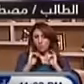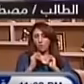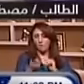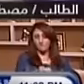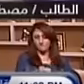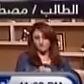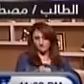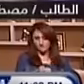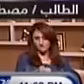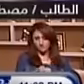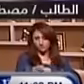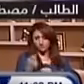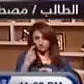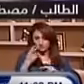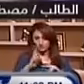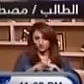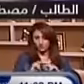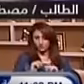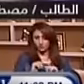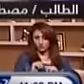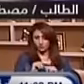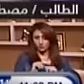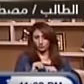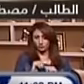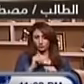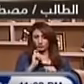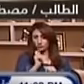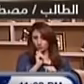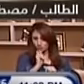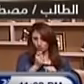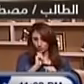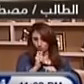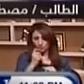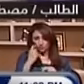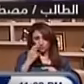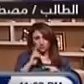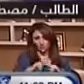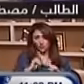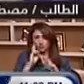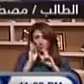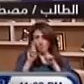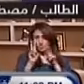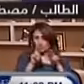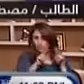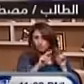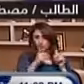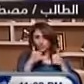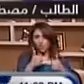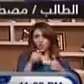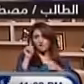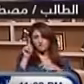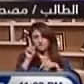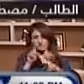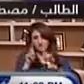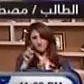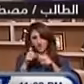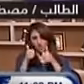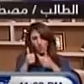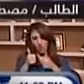ان دكتور عمرو بيستضيف الناس كويس، لا ده بيستضيف بس الناس الوحش. ليه ما بنتقدش ان زي ما الشخص وحش زي ما